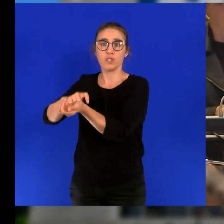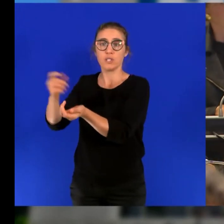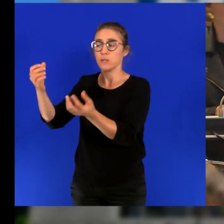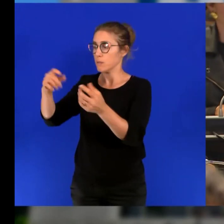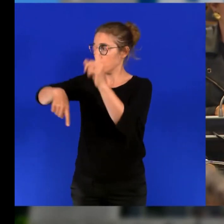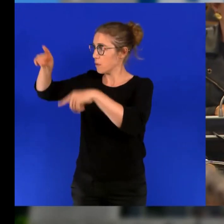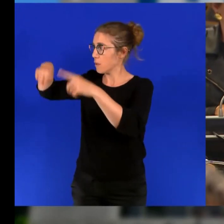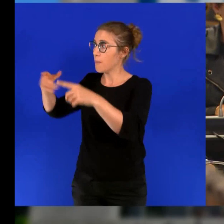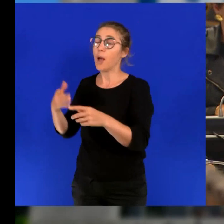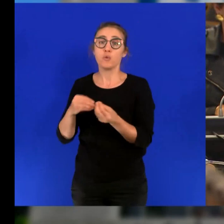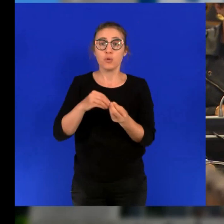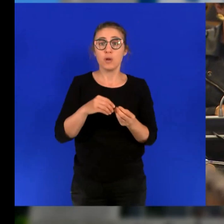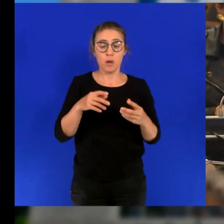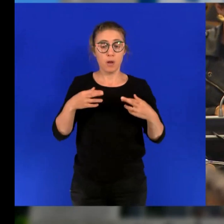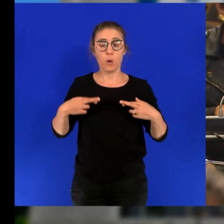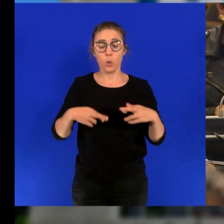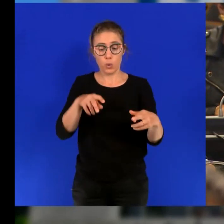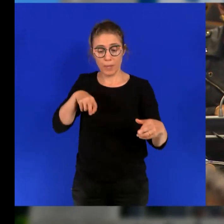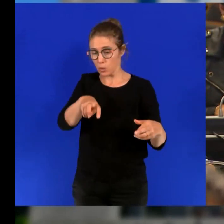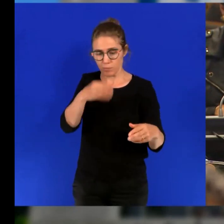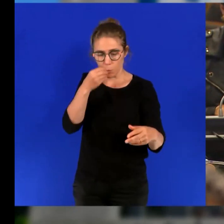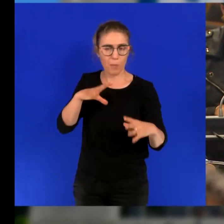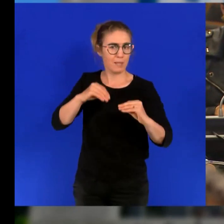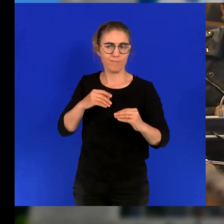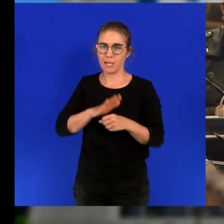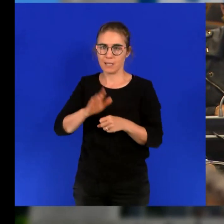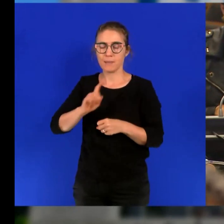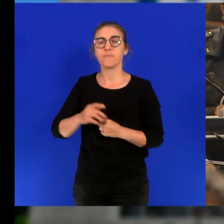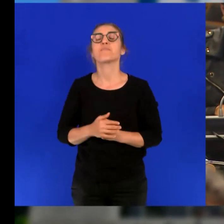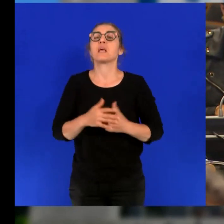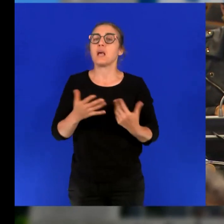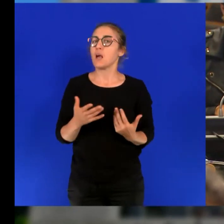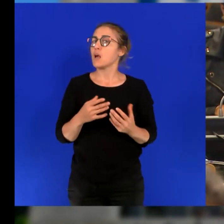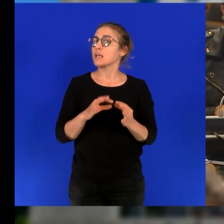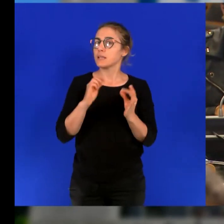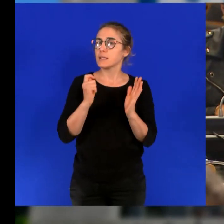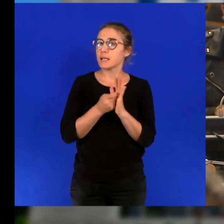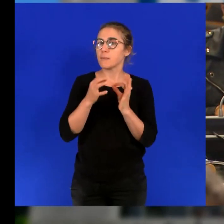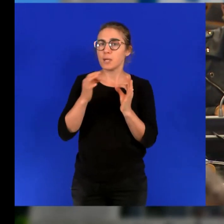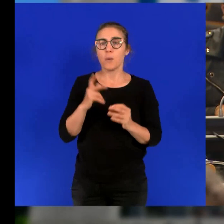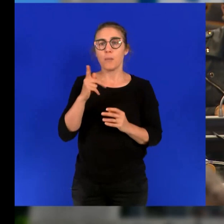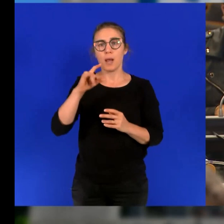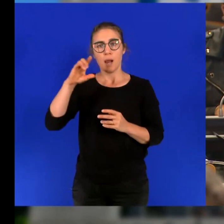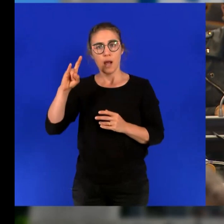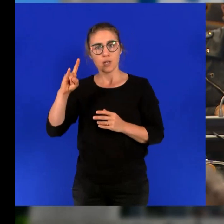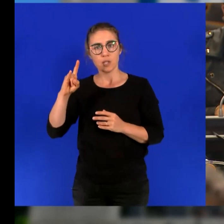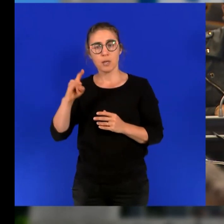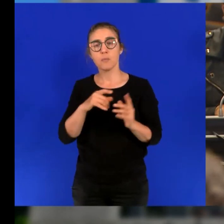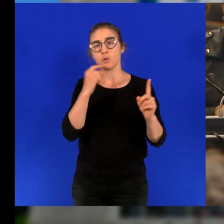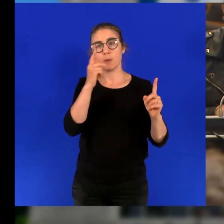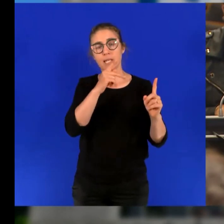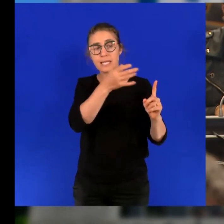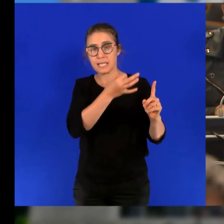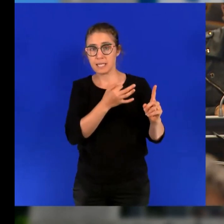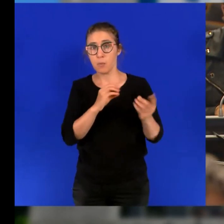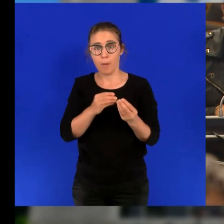piétons. Là où le bât blesse, nous l'avons vu lors de la présentation du bilan du PLH, et Pascal l'a redit, c'est du côté de la